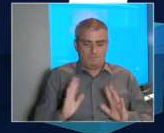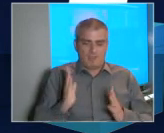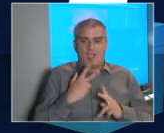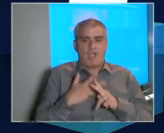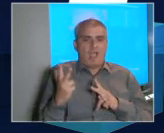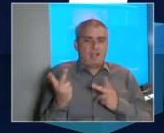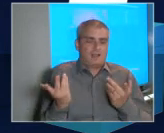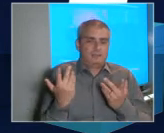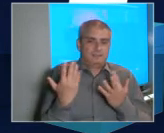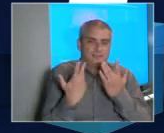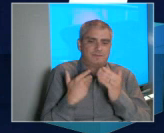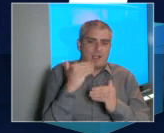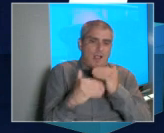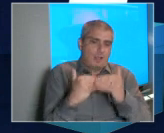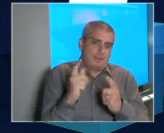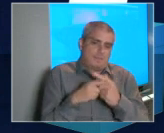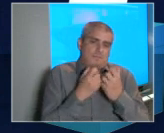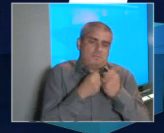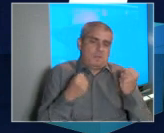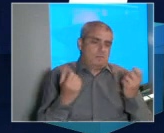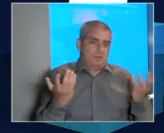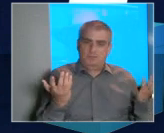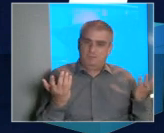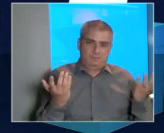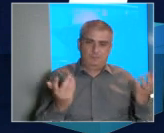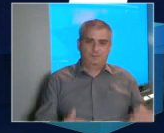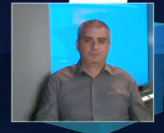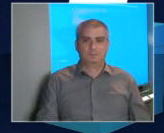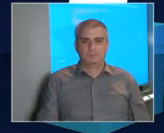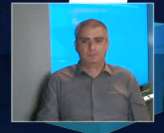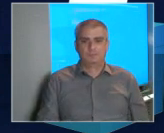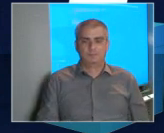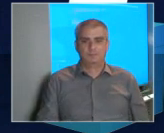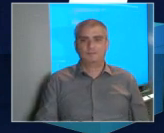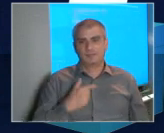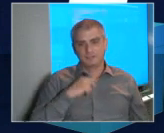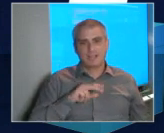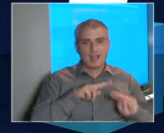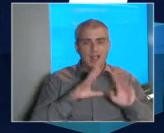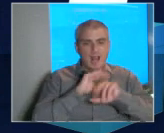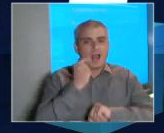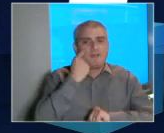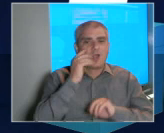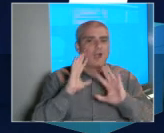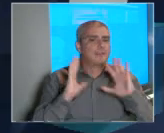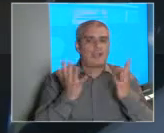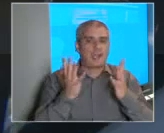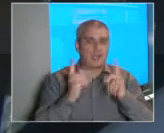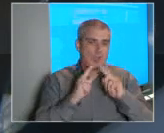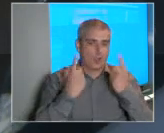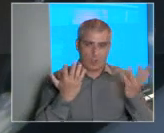רק הספירה. האפקט של המתח, כן. כן, איזשהו מתח שזה, ואנחנו צריך לשרוד את הלילה ולראות באמת איך שזה